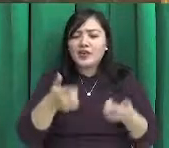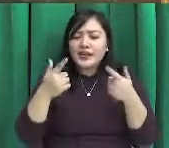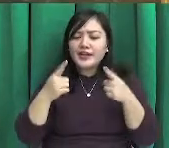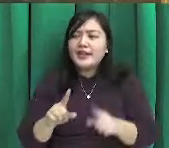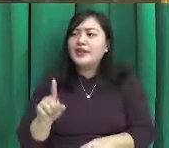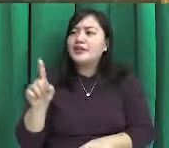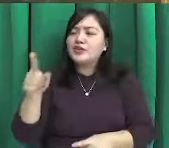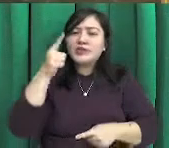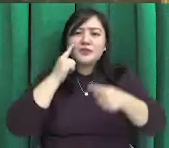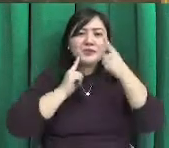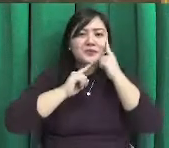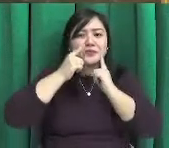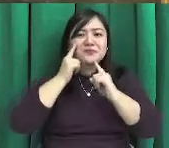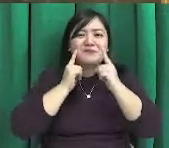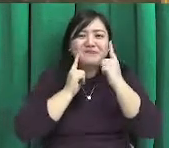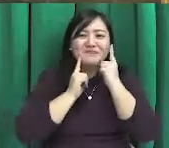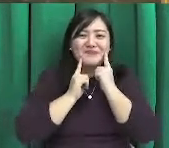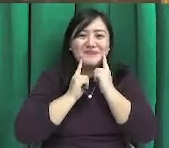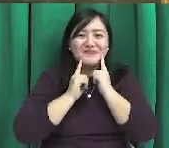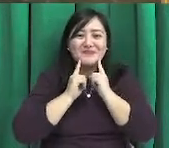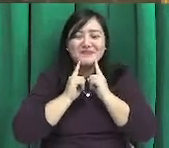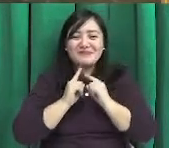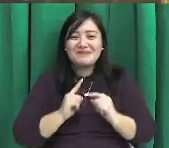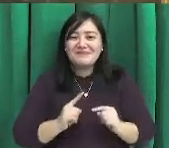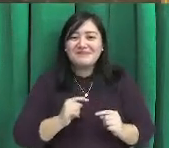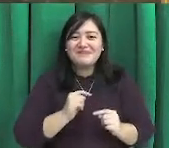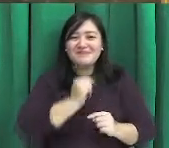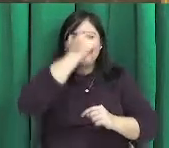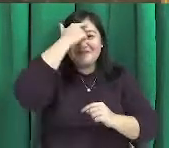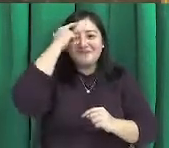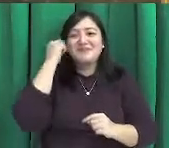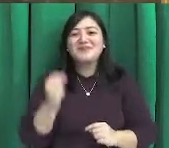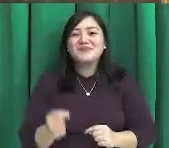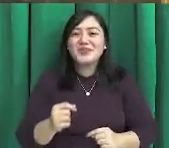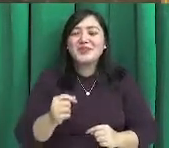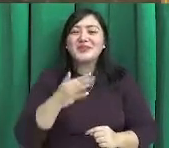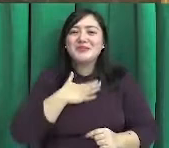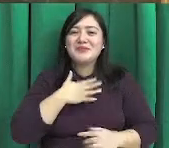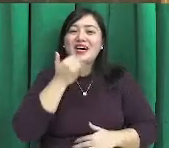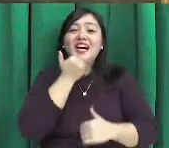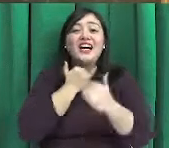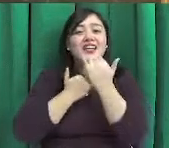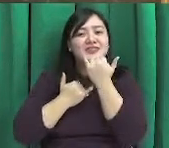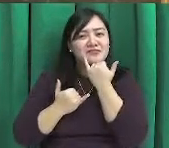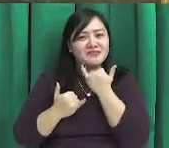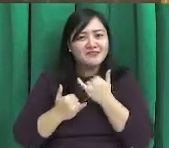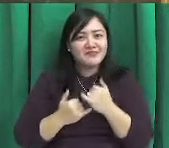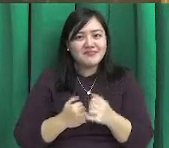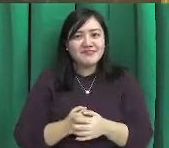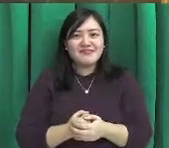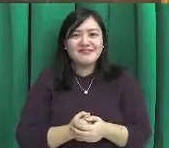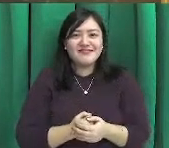kang grabing umiiyak. Oh, hindi ko pala alam na ganun pala yung gusto niya, Pastor.